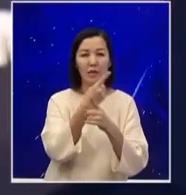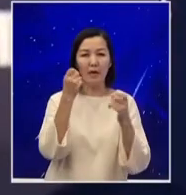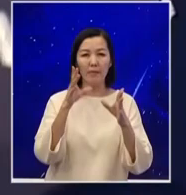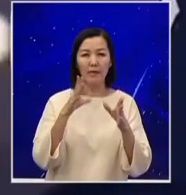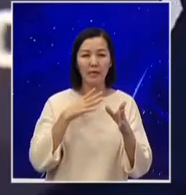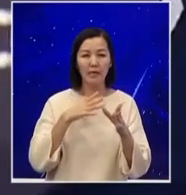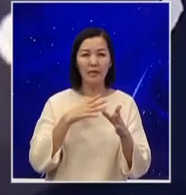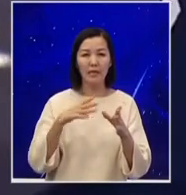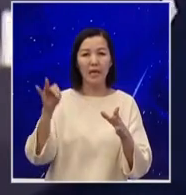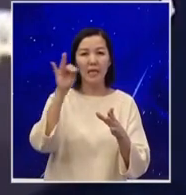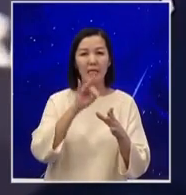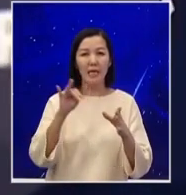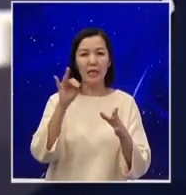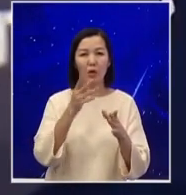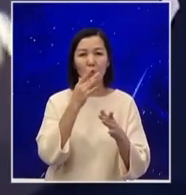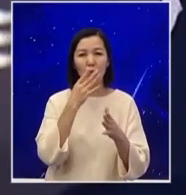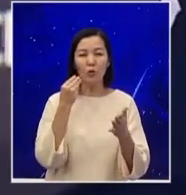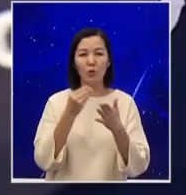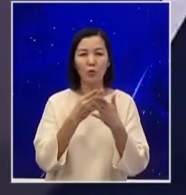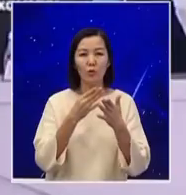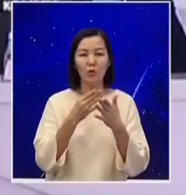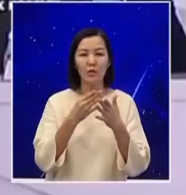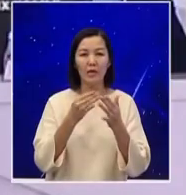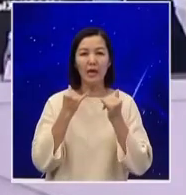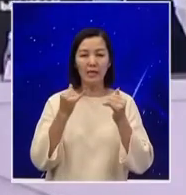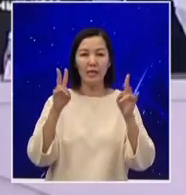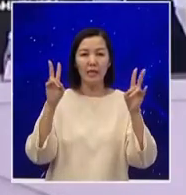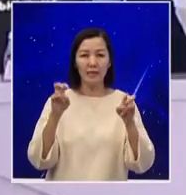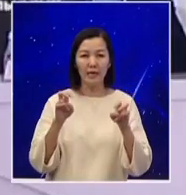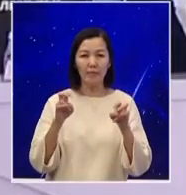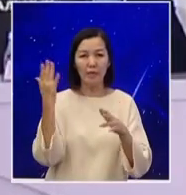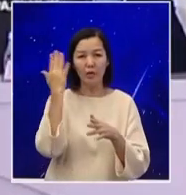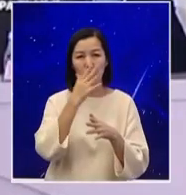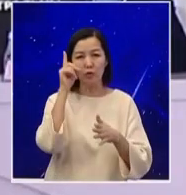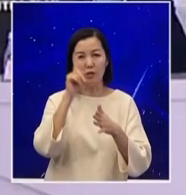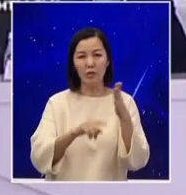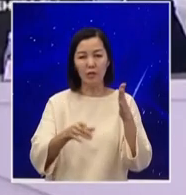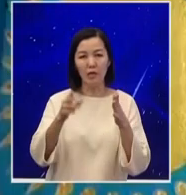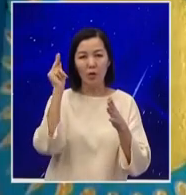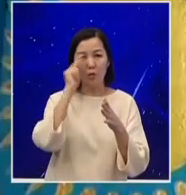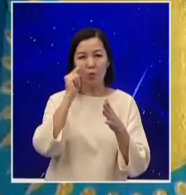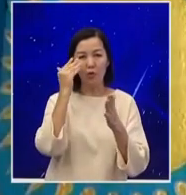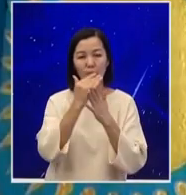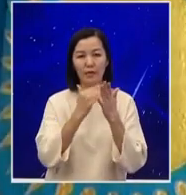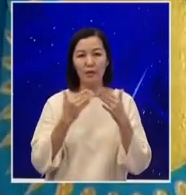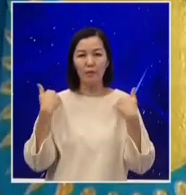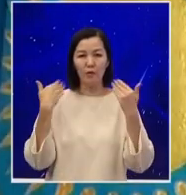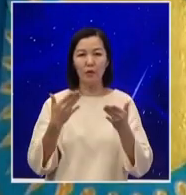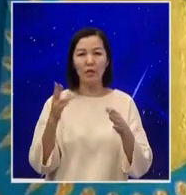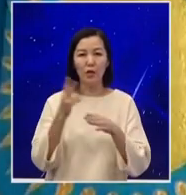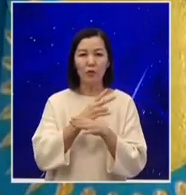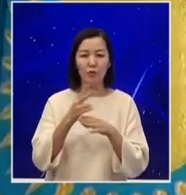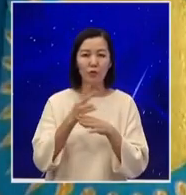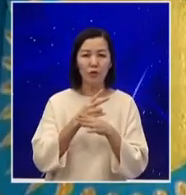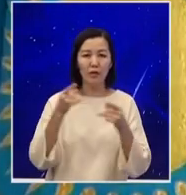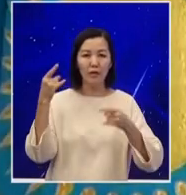Күндіз тарихи тағылымдық, ұлттық құндылықтарға негізделген хабарлар мен кинолар, діни сауат ашу бағдарламалары көрсетіледі. Ал түнгі